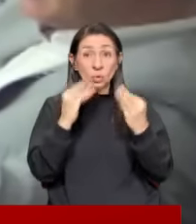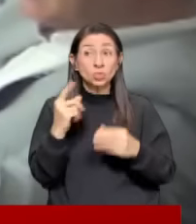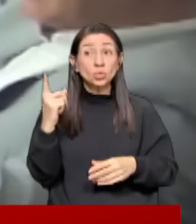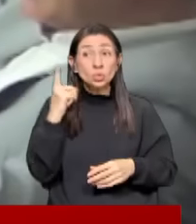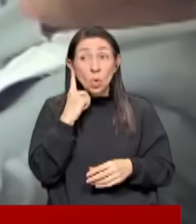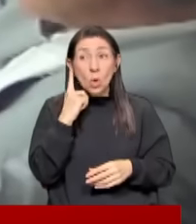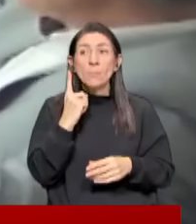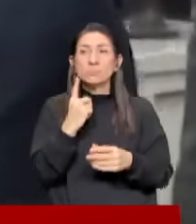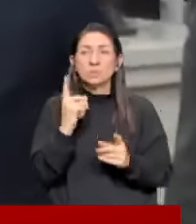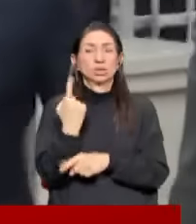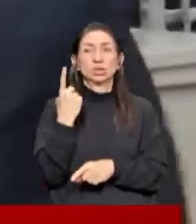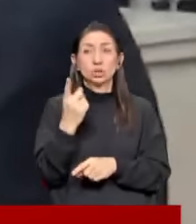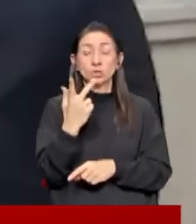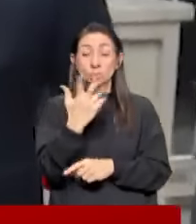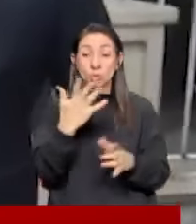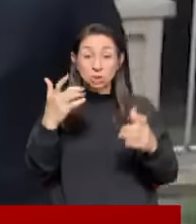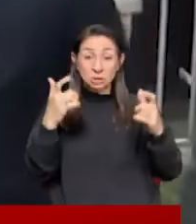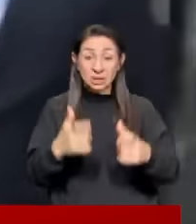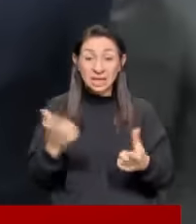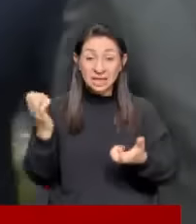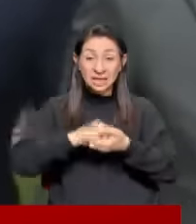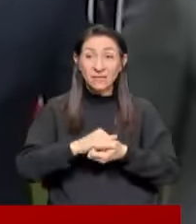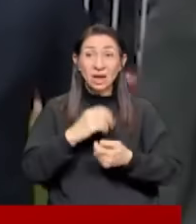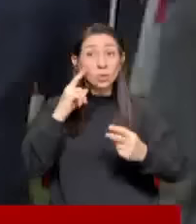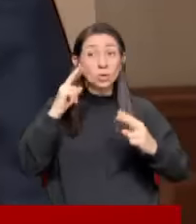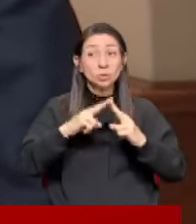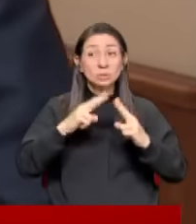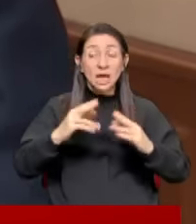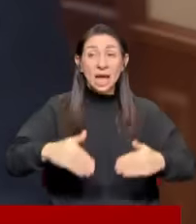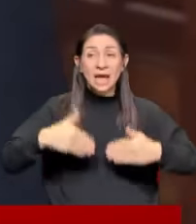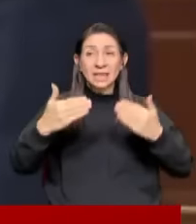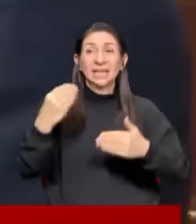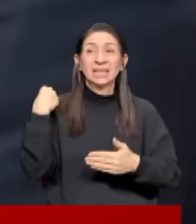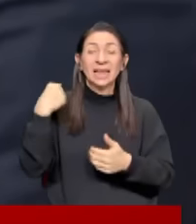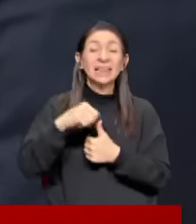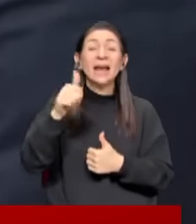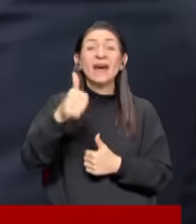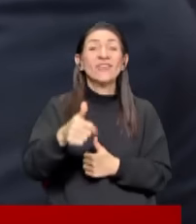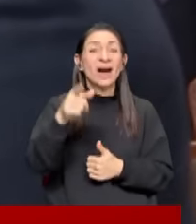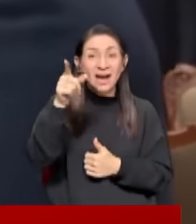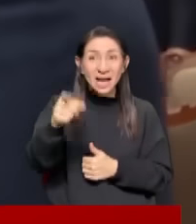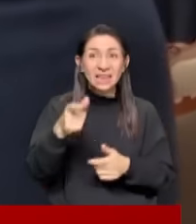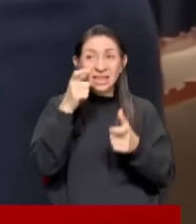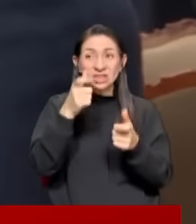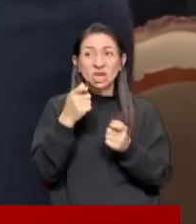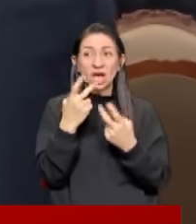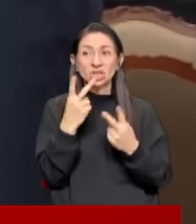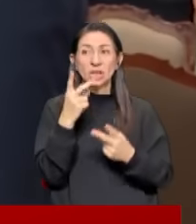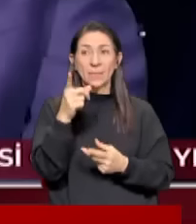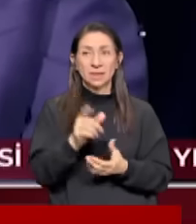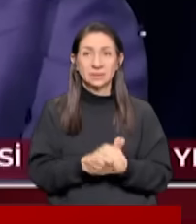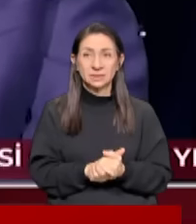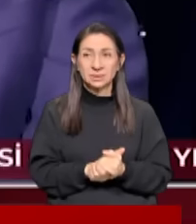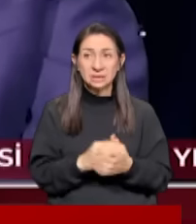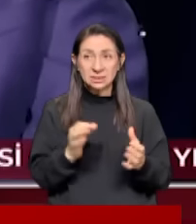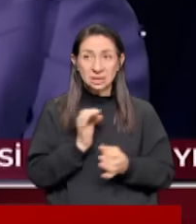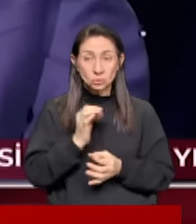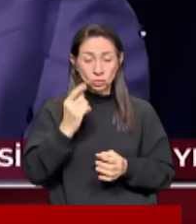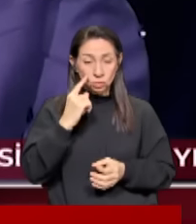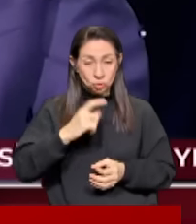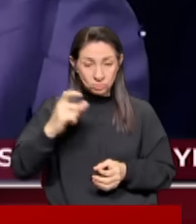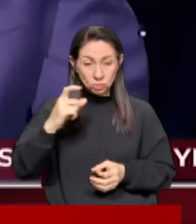duyuyorum sözleri de çarpıcı. 3 büyükşehir için ittifak görüşmesinin ertelendiği Yeniden Refah Partisi'nden de dikkat çekici açıklamalar var. Sayın